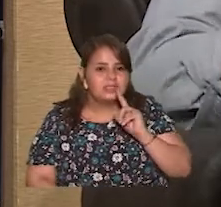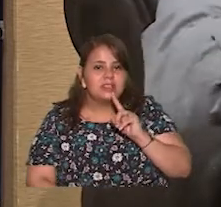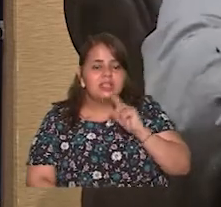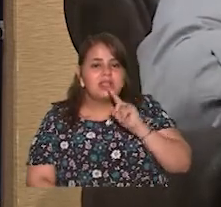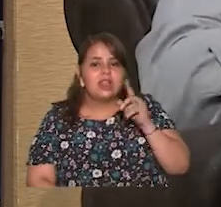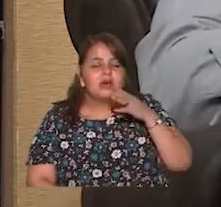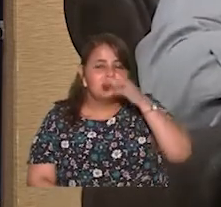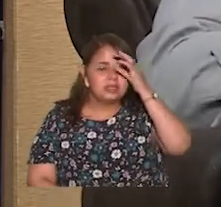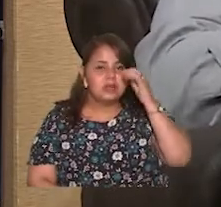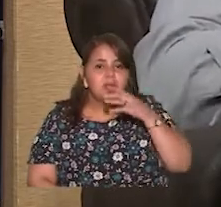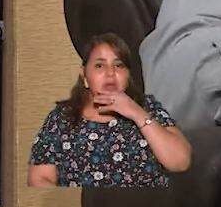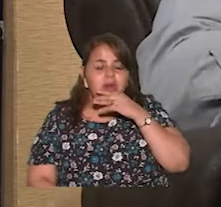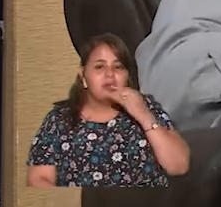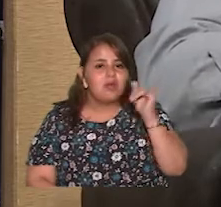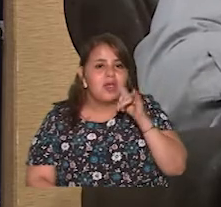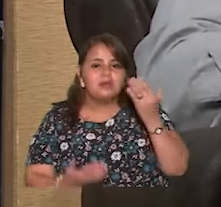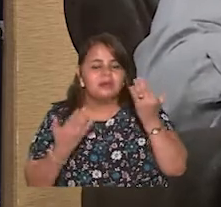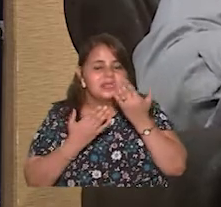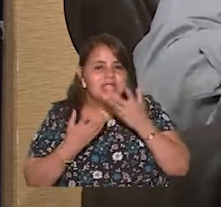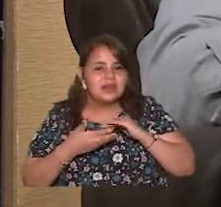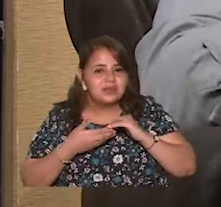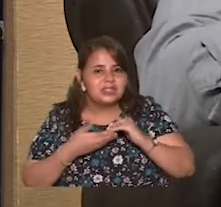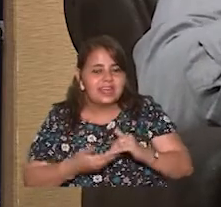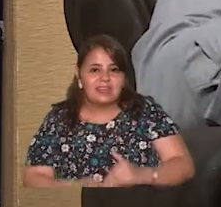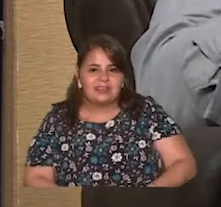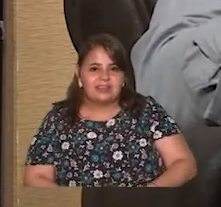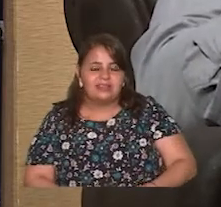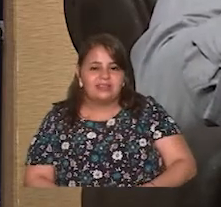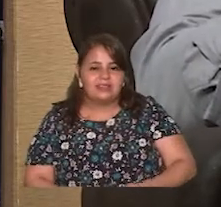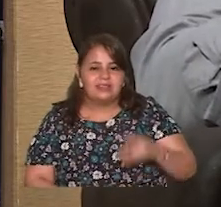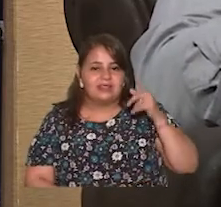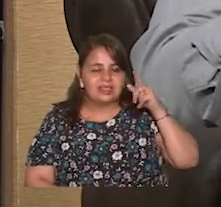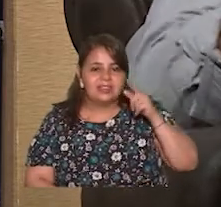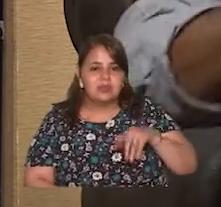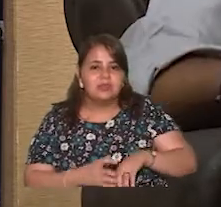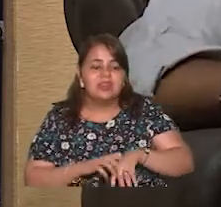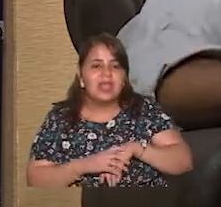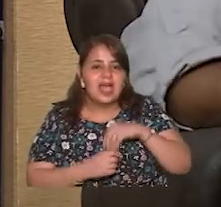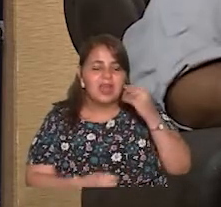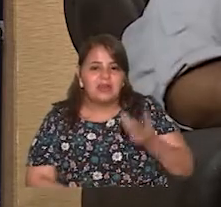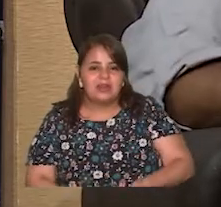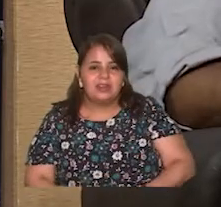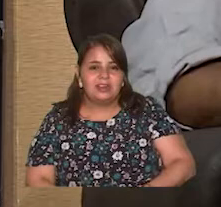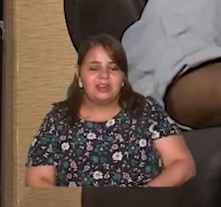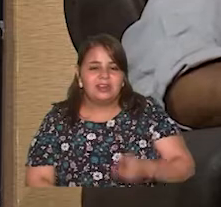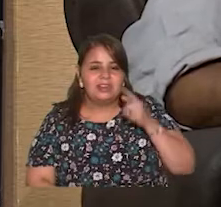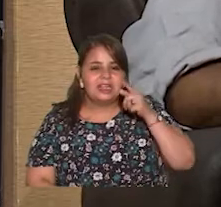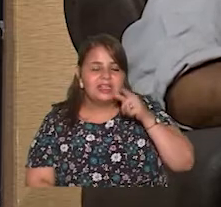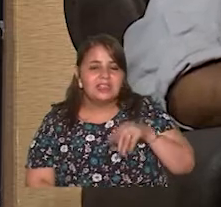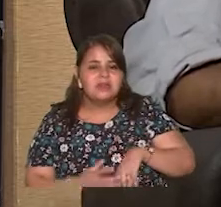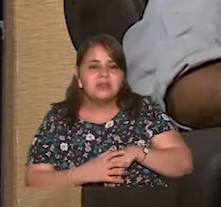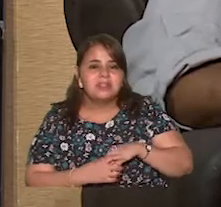لو انت ذاكرت مع اولادك بتساعدهم، انت انت انت بتقدر تعمل علاقه، لان الولد بيشوف قد ايه انت جميل، قد ايه